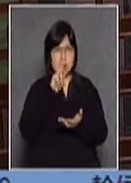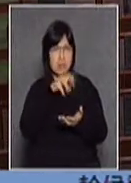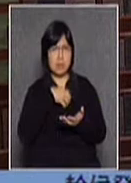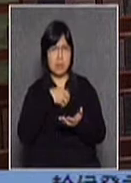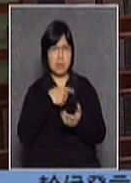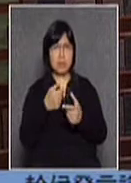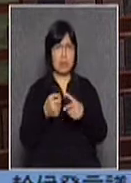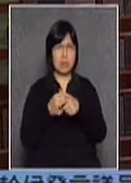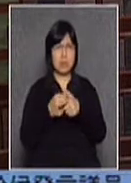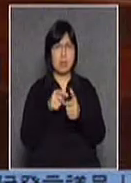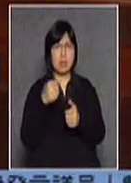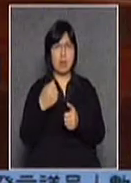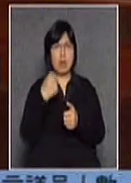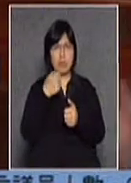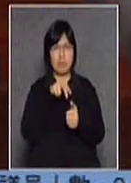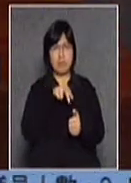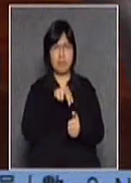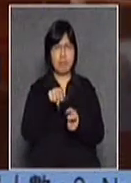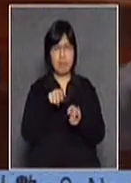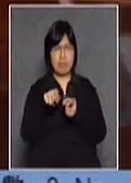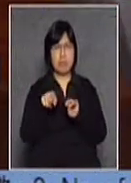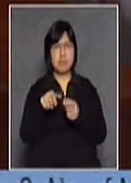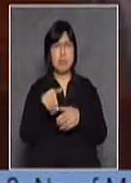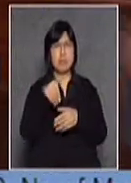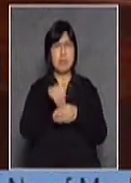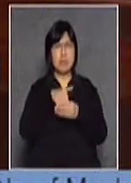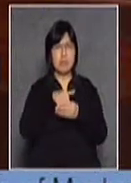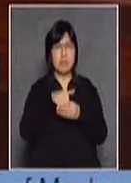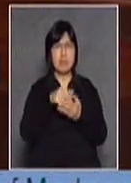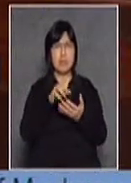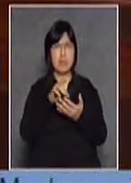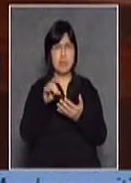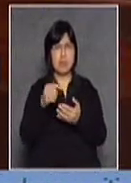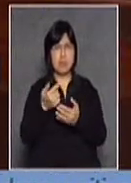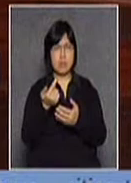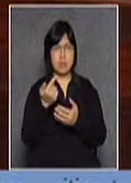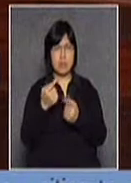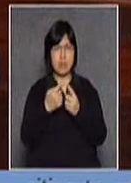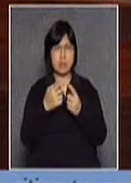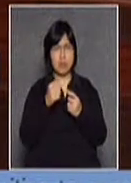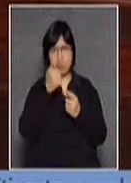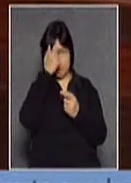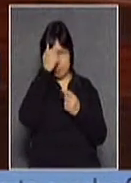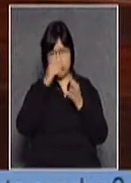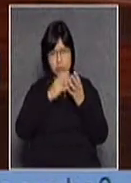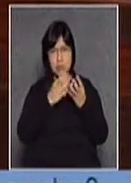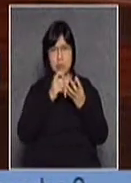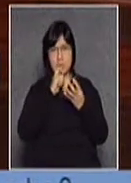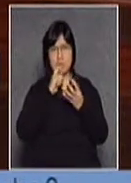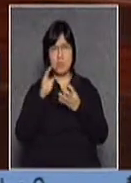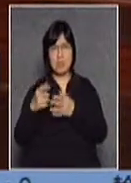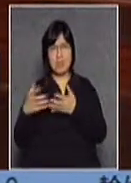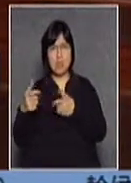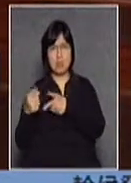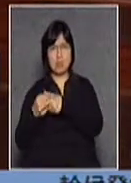財團背後操控。選舉期間有好多嘅即係民主派嘅團體。都俾某幾個大財團背